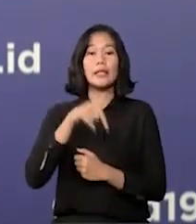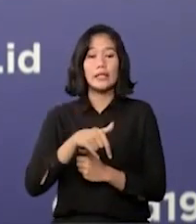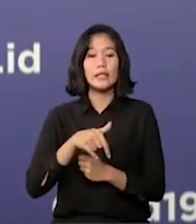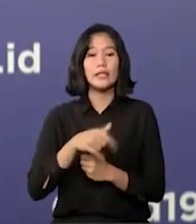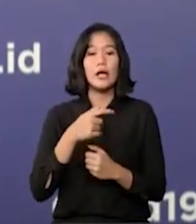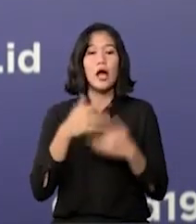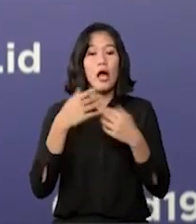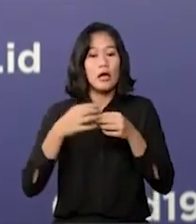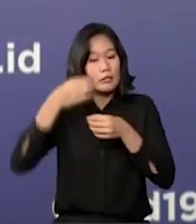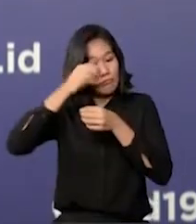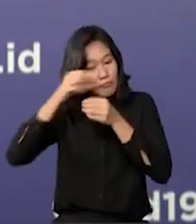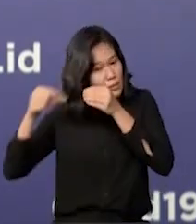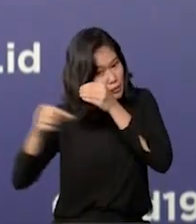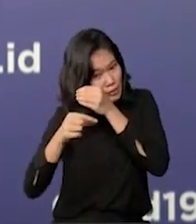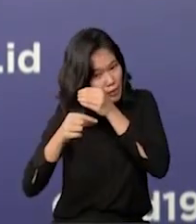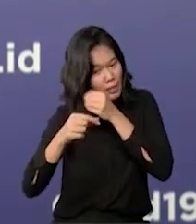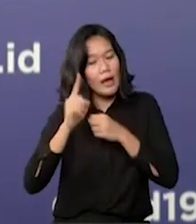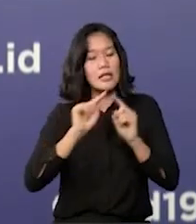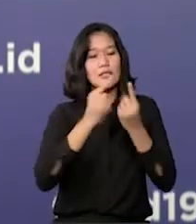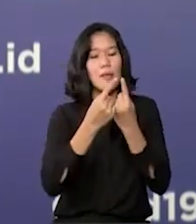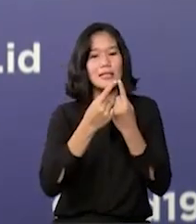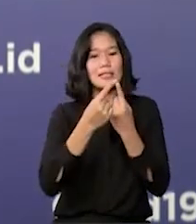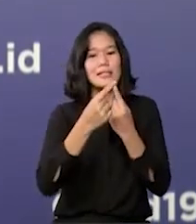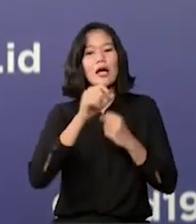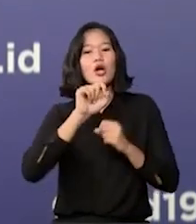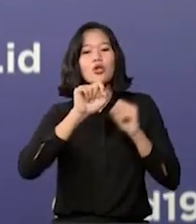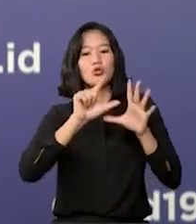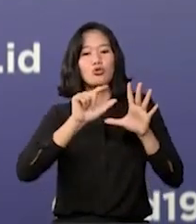melakukan pemeriksaan spesimen sebanyak 11.783